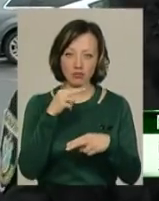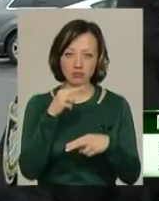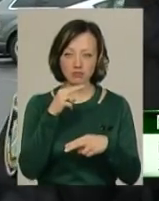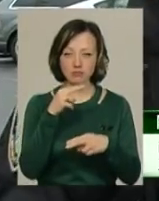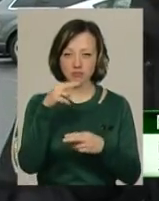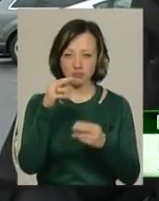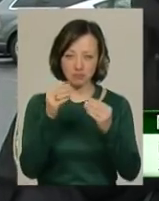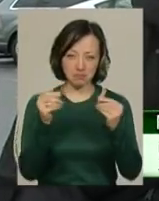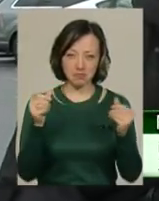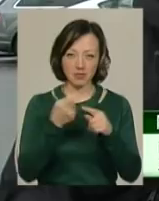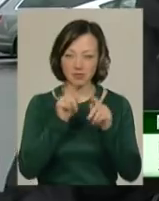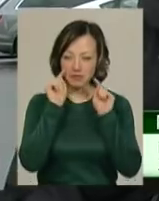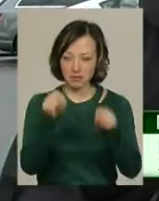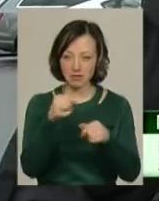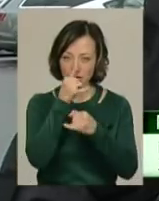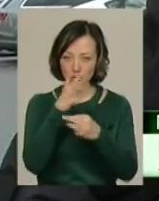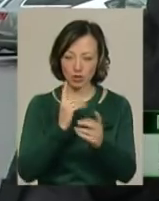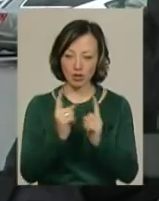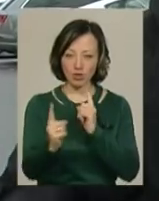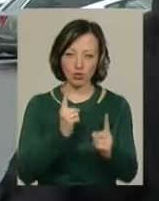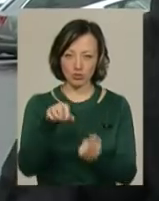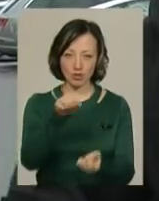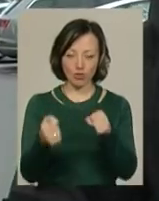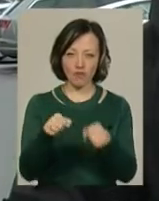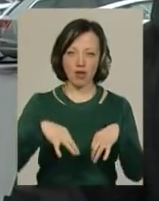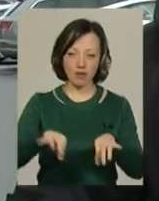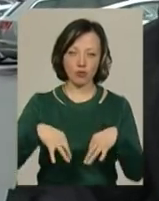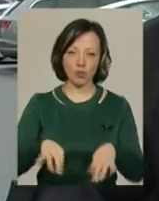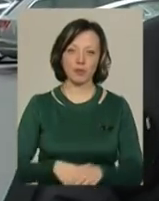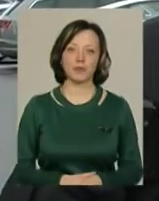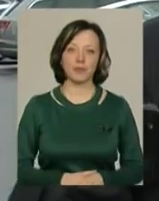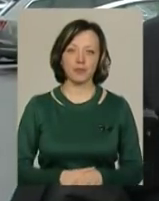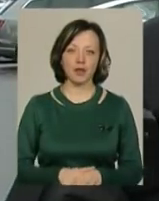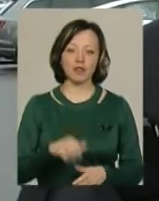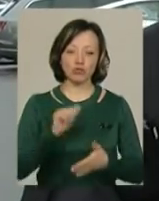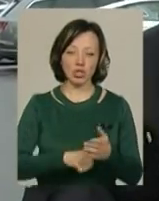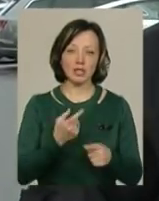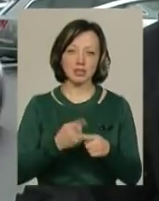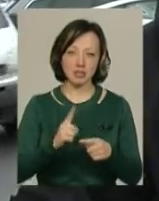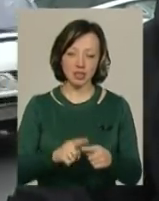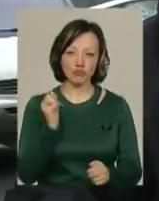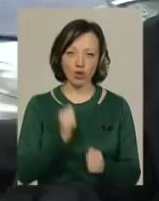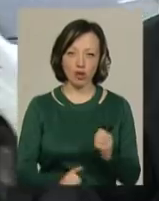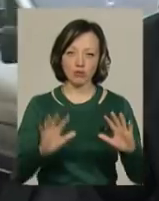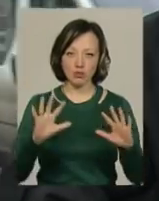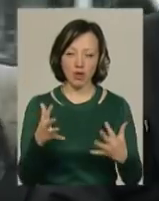Він не може сконцентрувати на самому керуванні транспортним засобом, через що зачасту